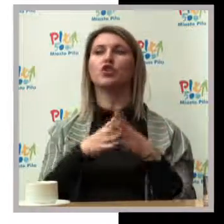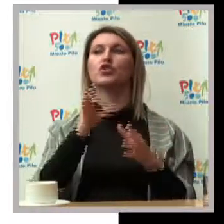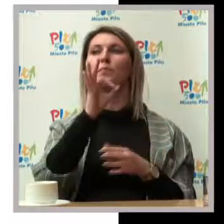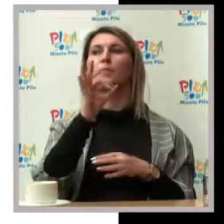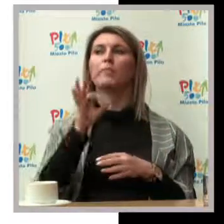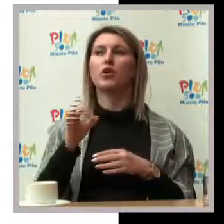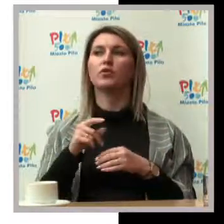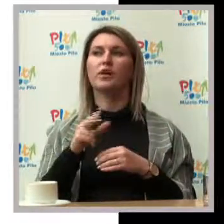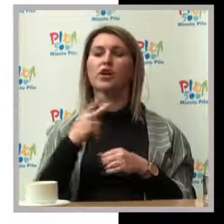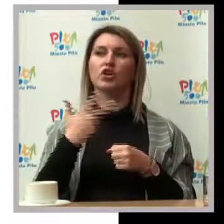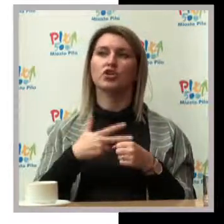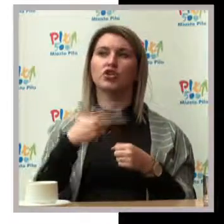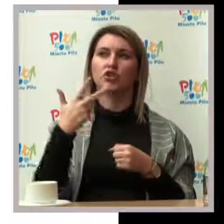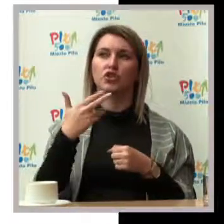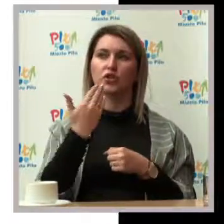ze źródeł własnych.